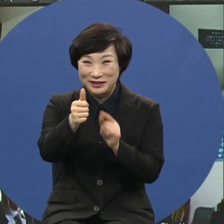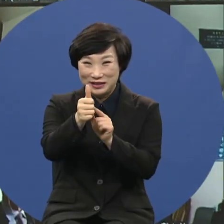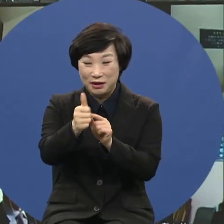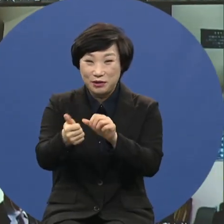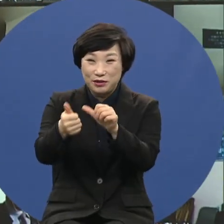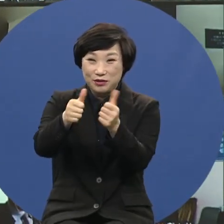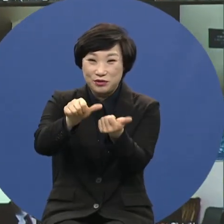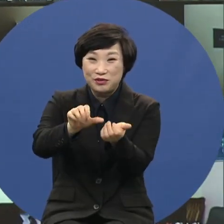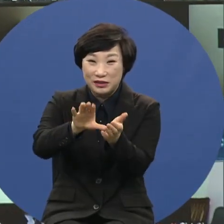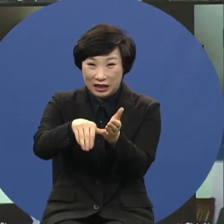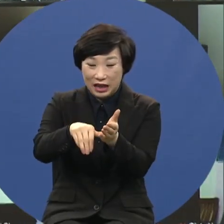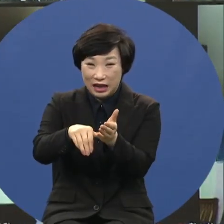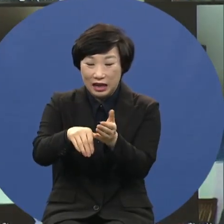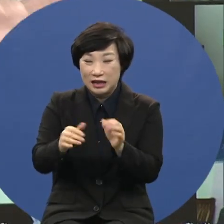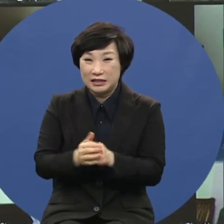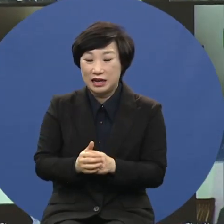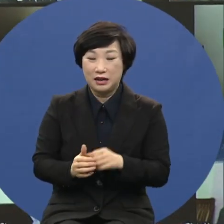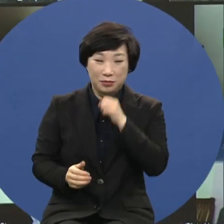기자들이 가서 물었대요.